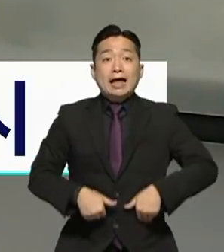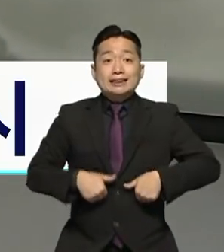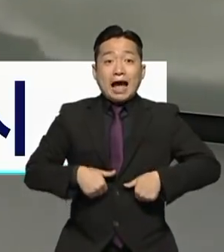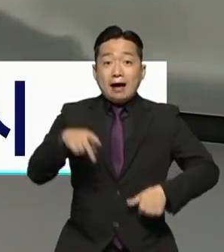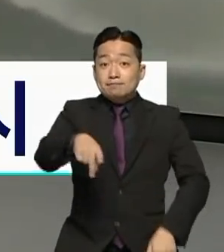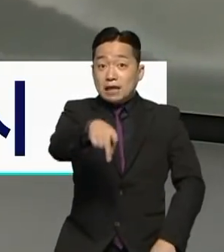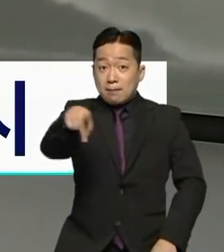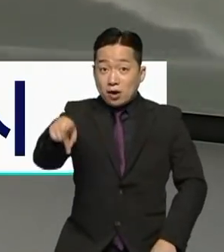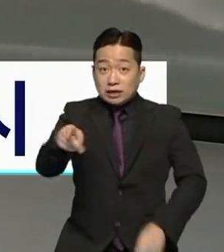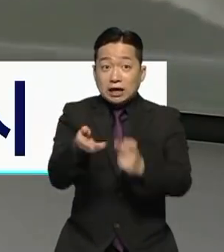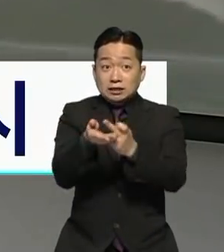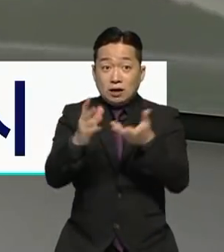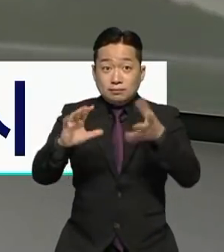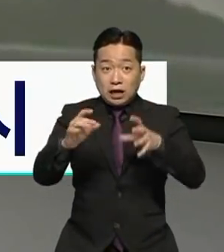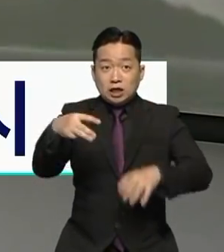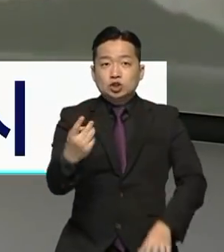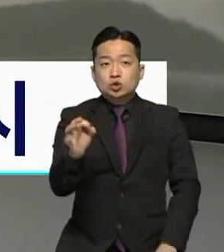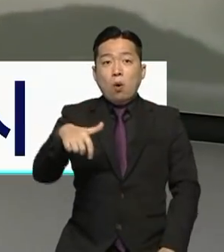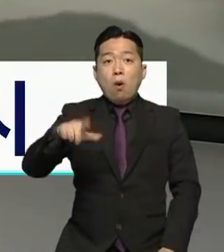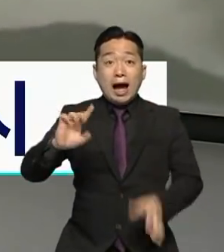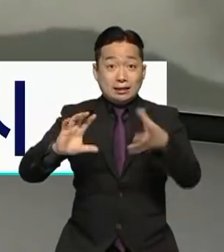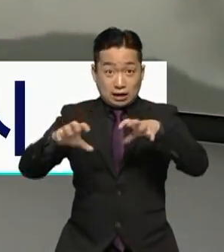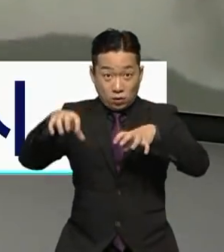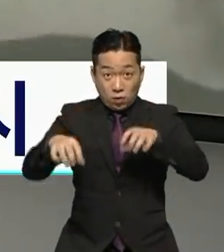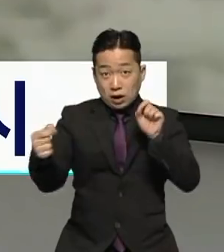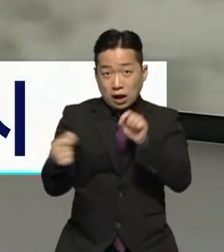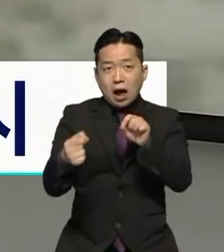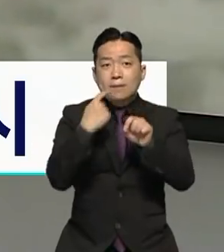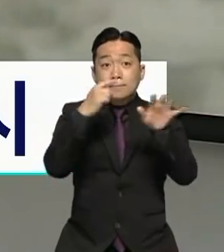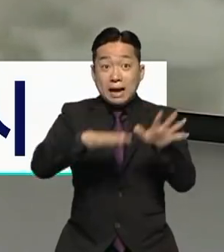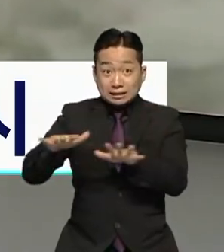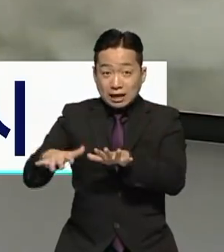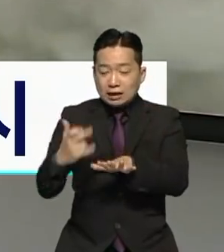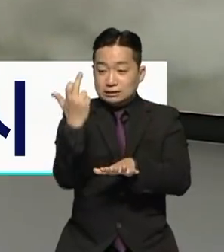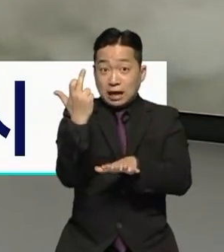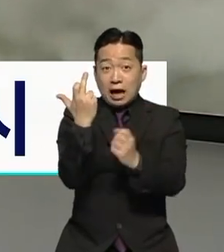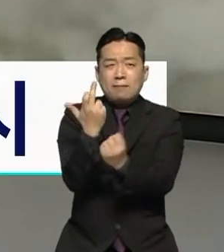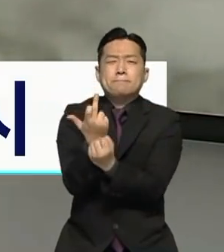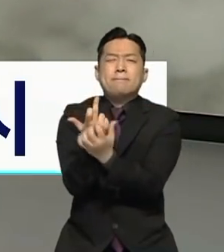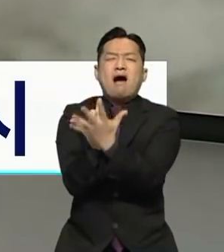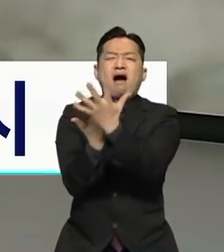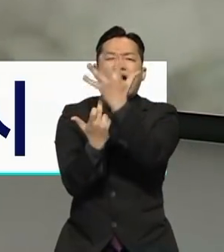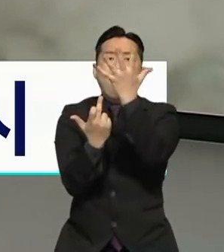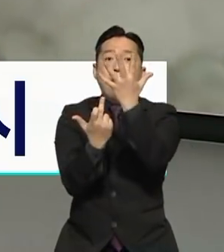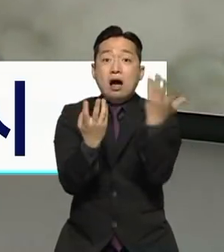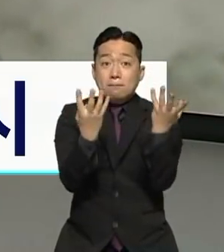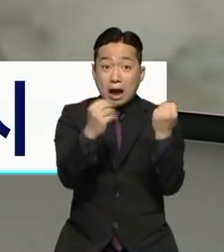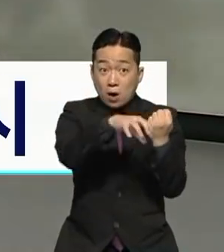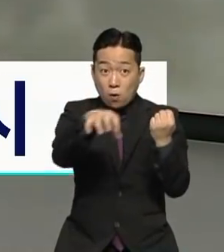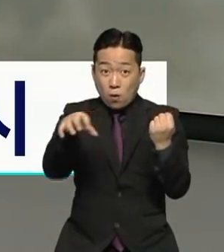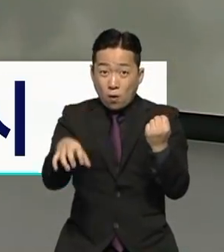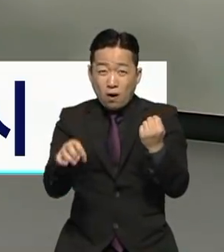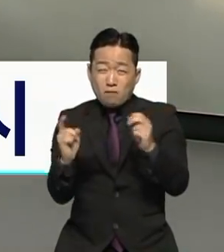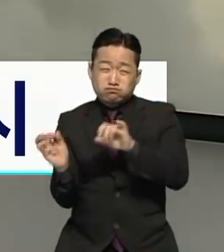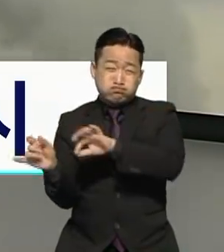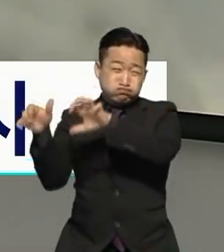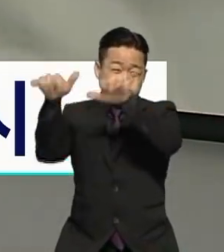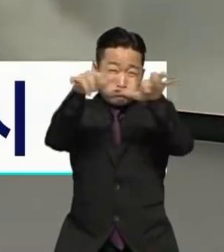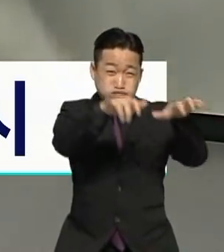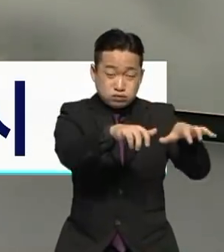남태평양의 섬나라 통가 인근 바다에서 해저 화산이 폭발했습니다. 이 폭발로 통가의 많은 지역이 화산재로